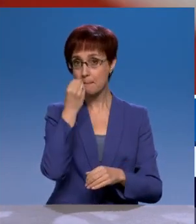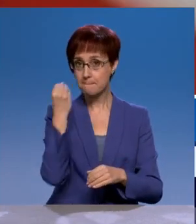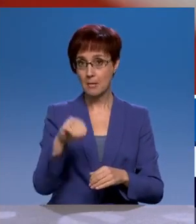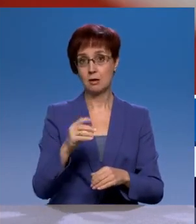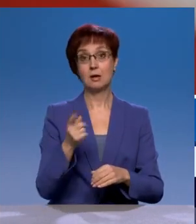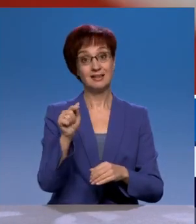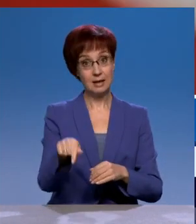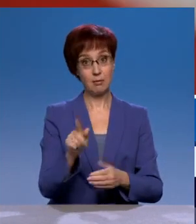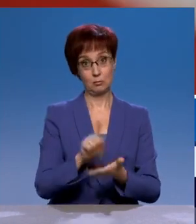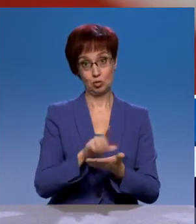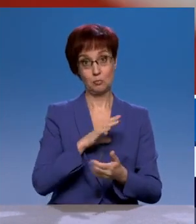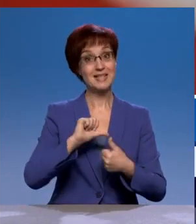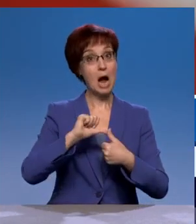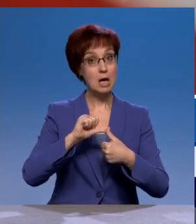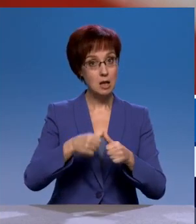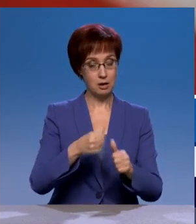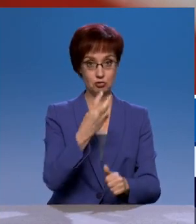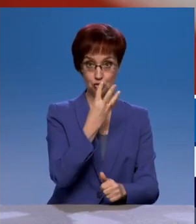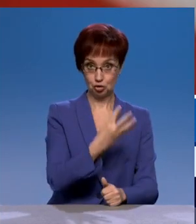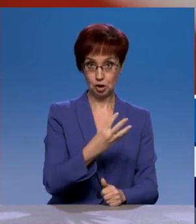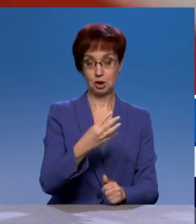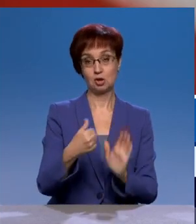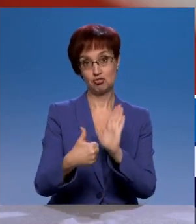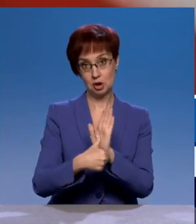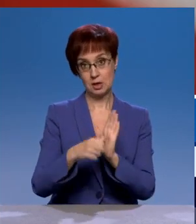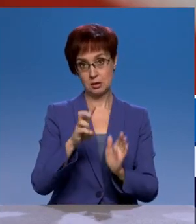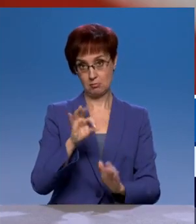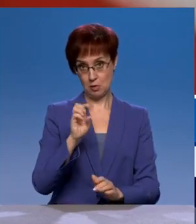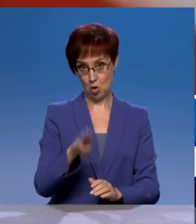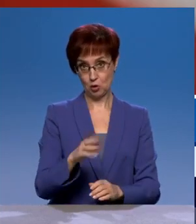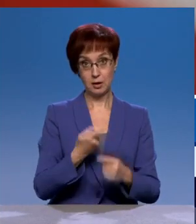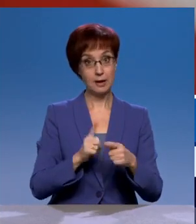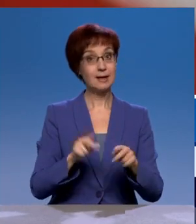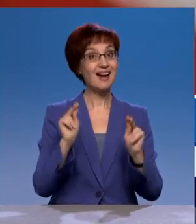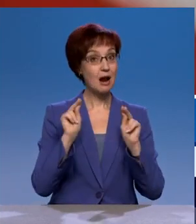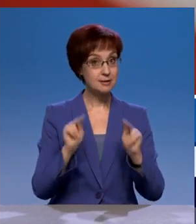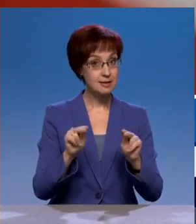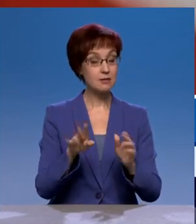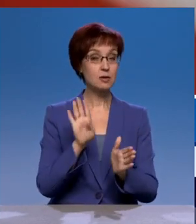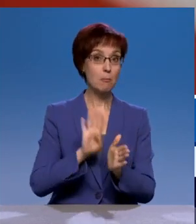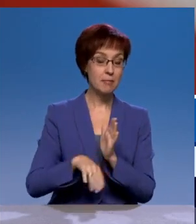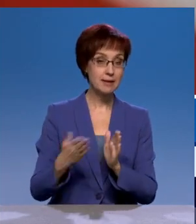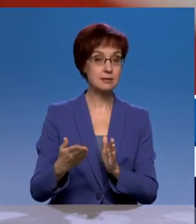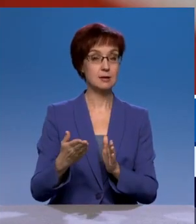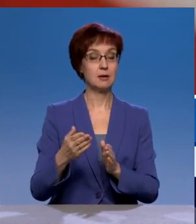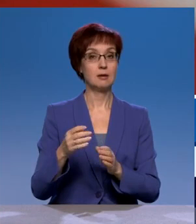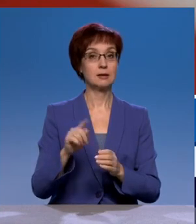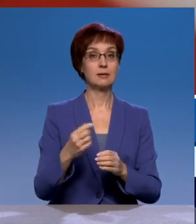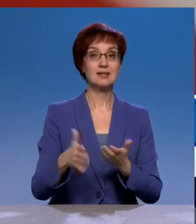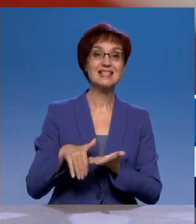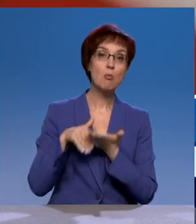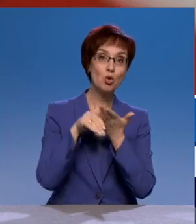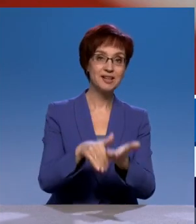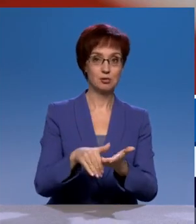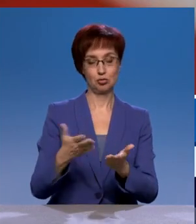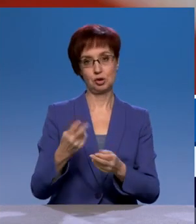это оклад, подчеркну, гарантированная, без компенсационных и стимулирующих выплат, гарантированная часть